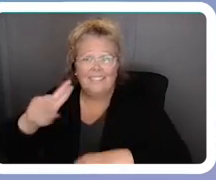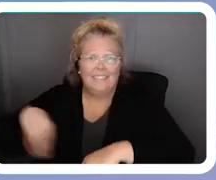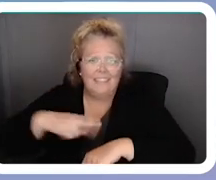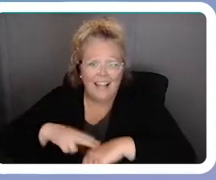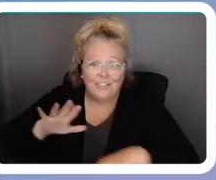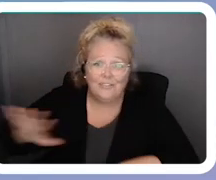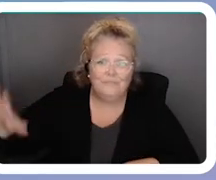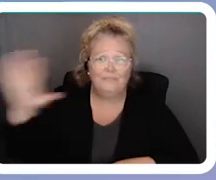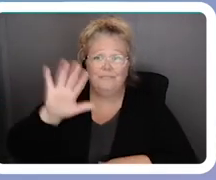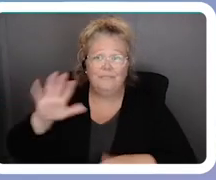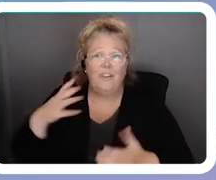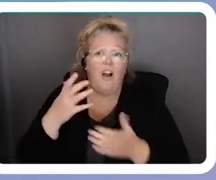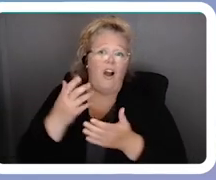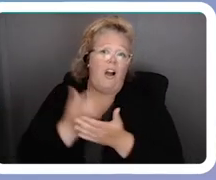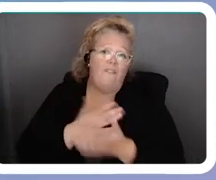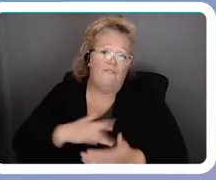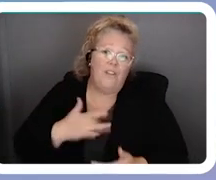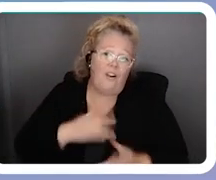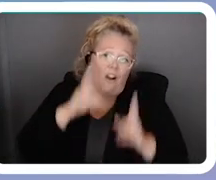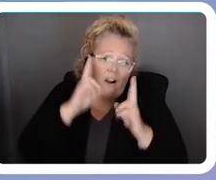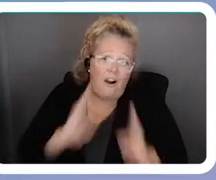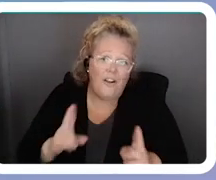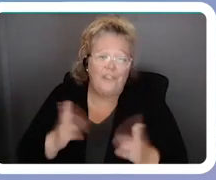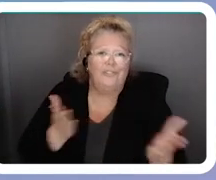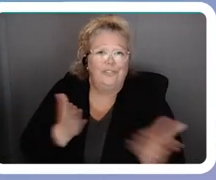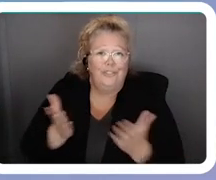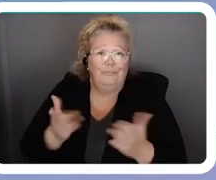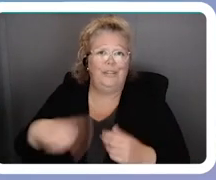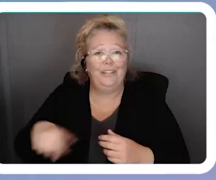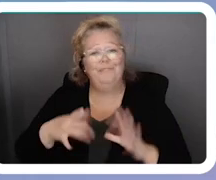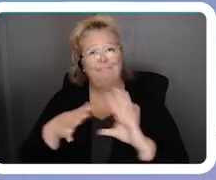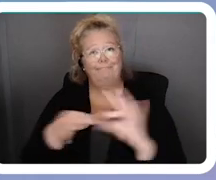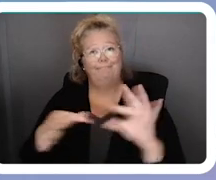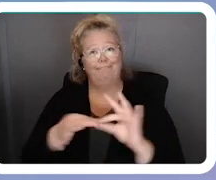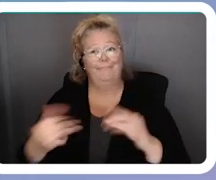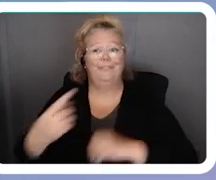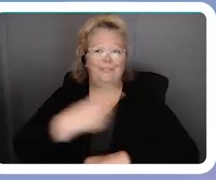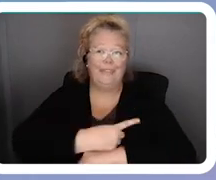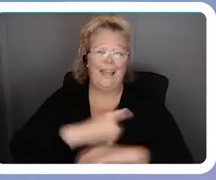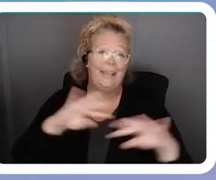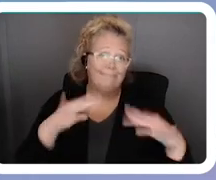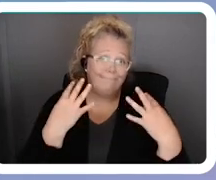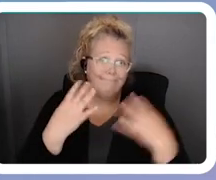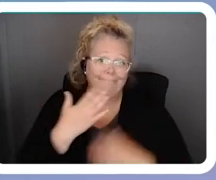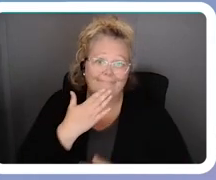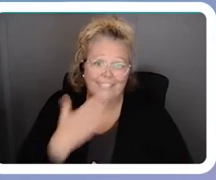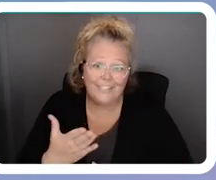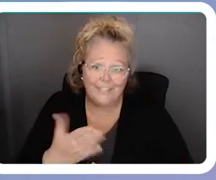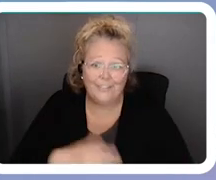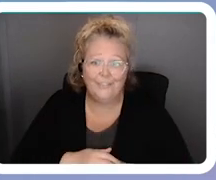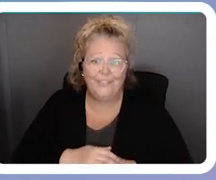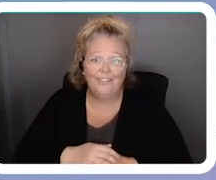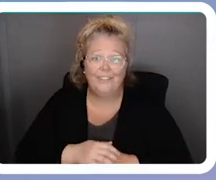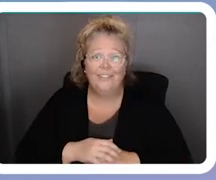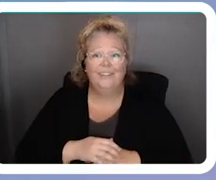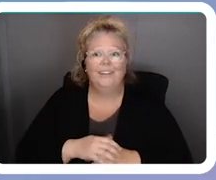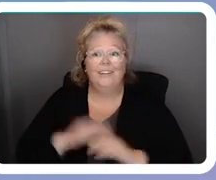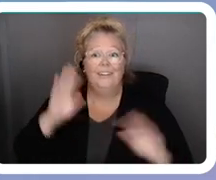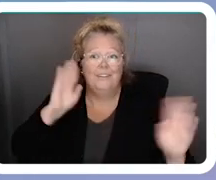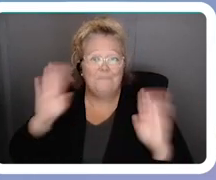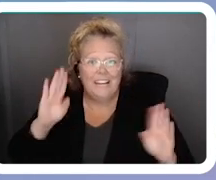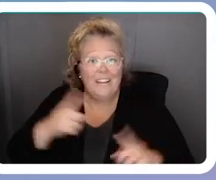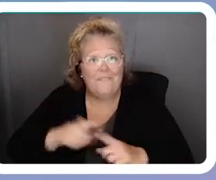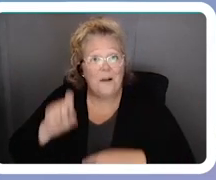μου έδωσα αυτή την κέρδια και τη ζωή και τη τιμή να μιλήσω σε όλους σας.